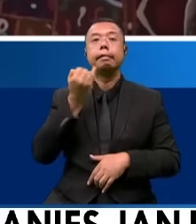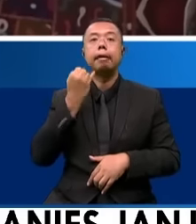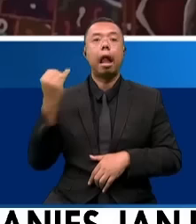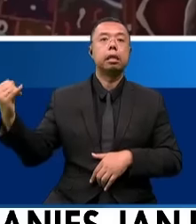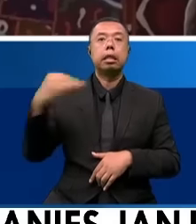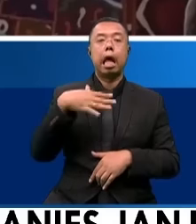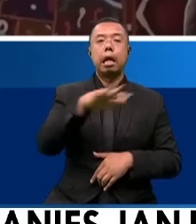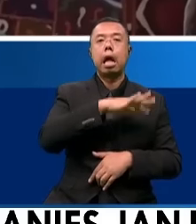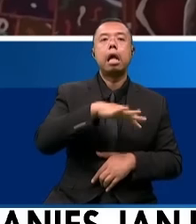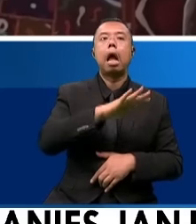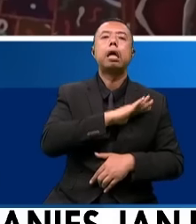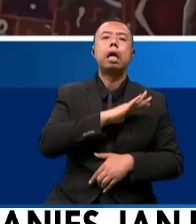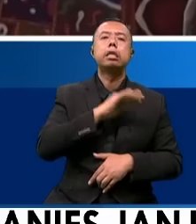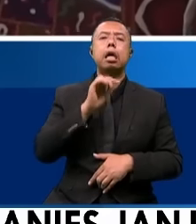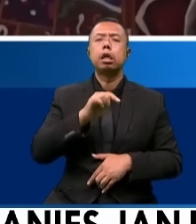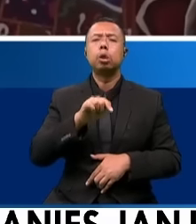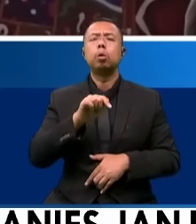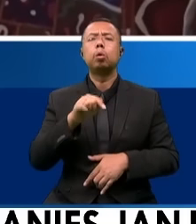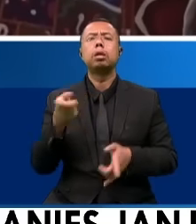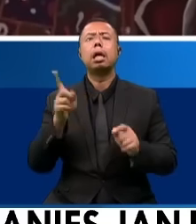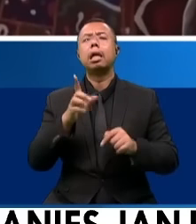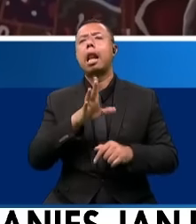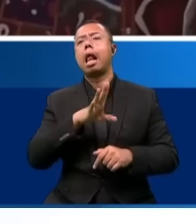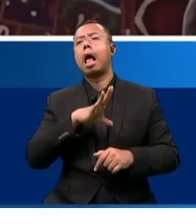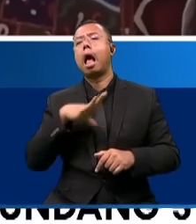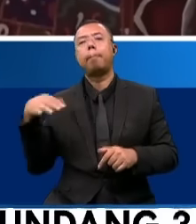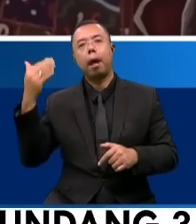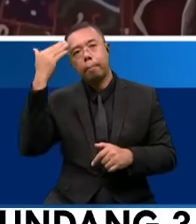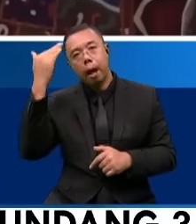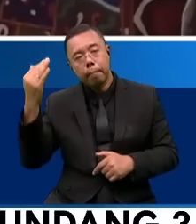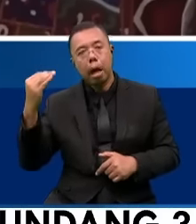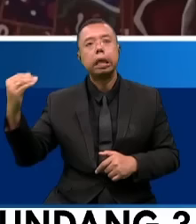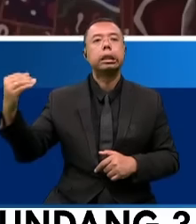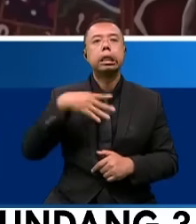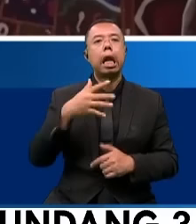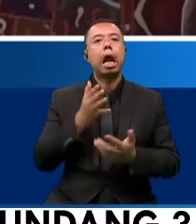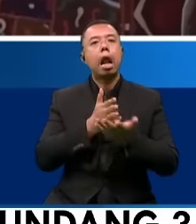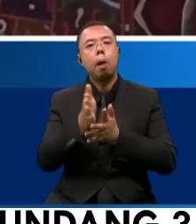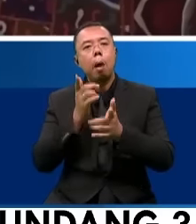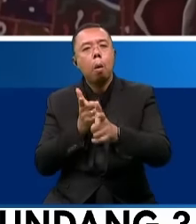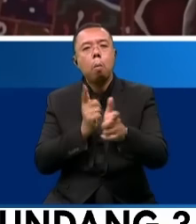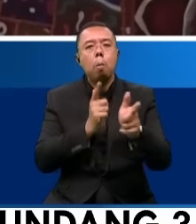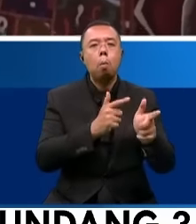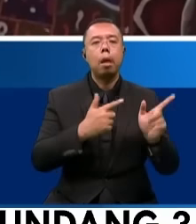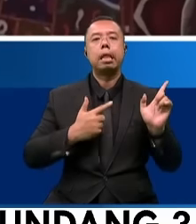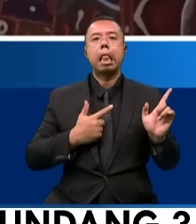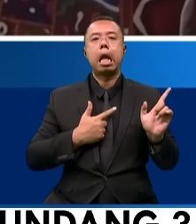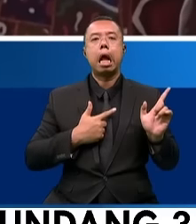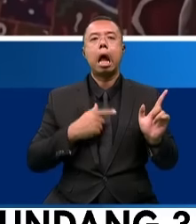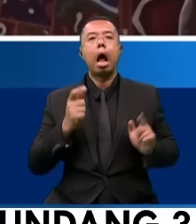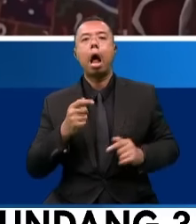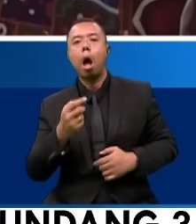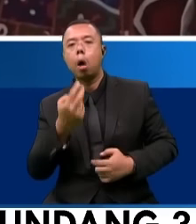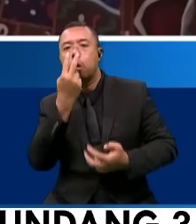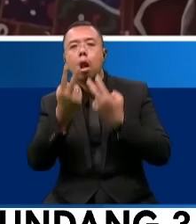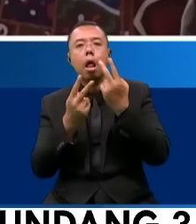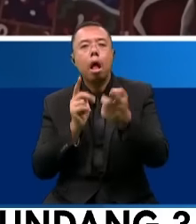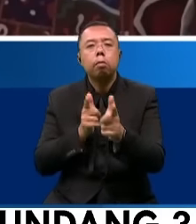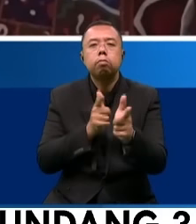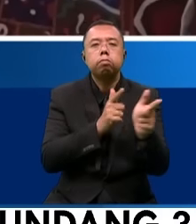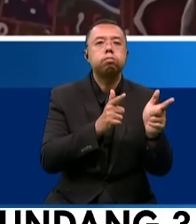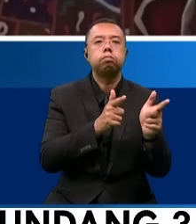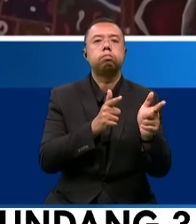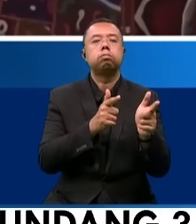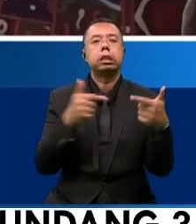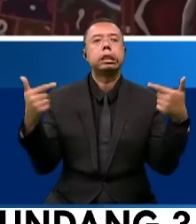ee itu bisa lama karena serangan dilakukan melalui darat dan mereka harus door to door lah kira-kira seperti